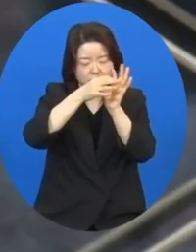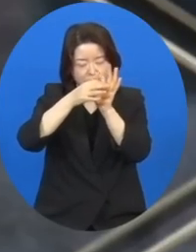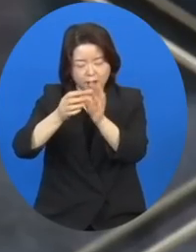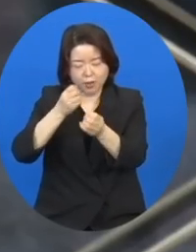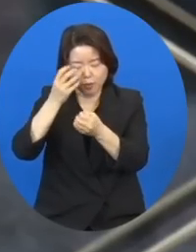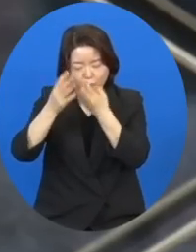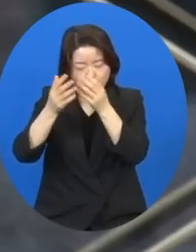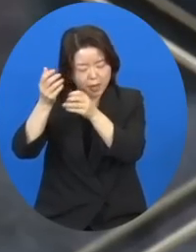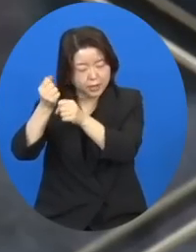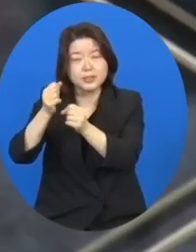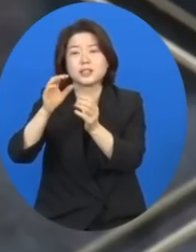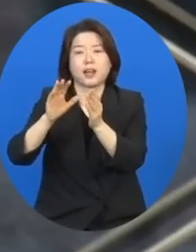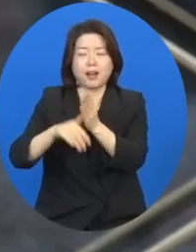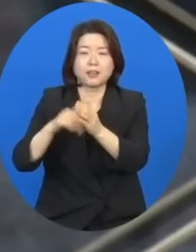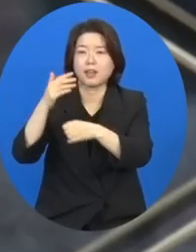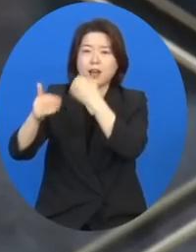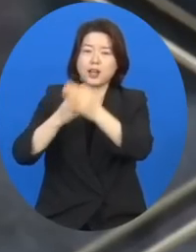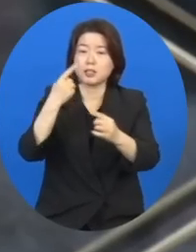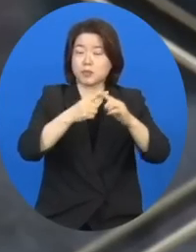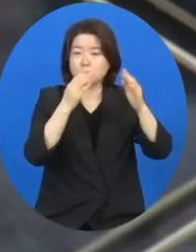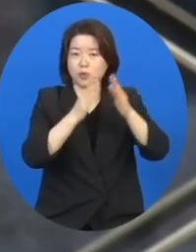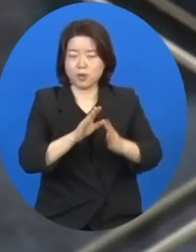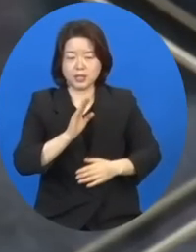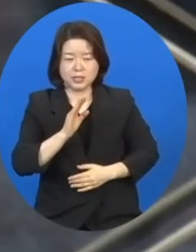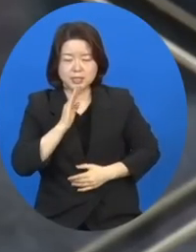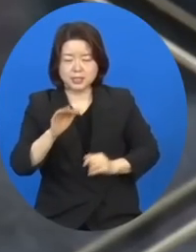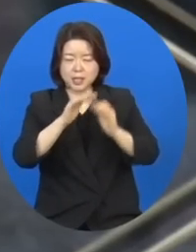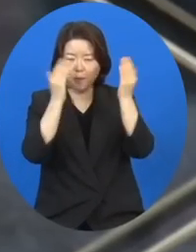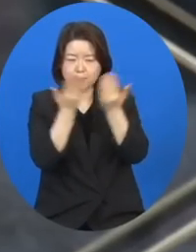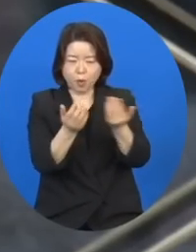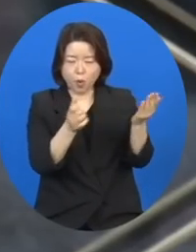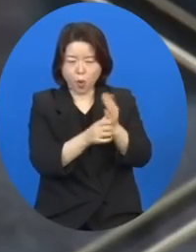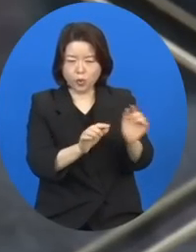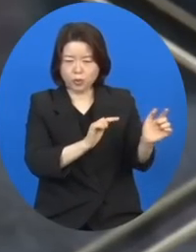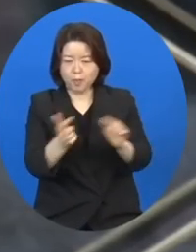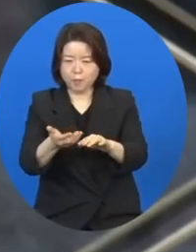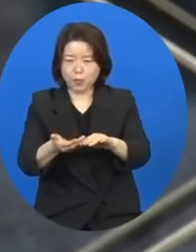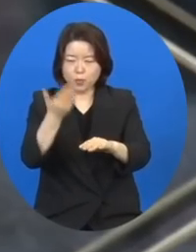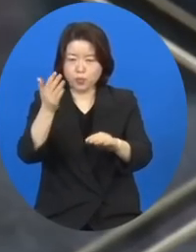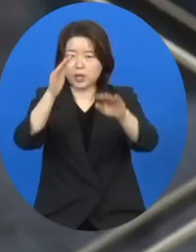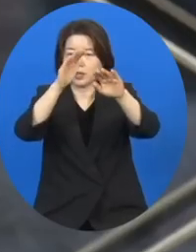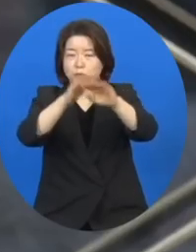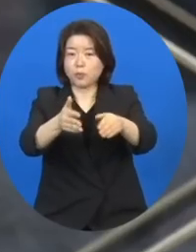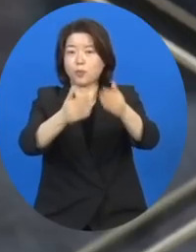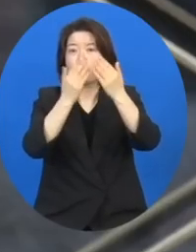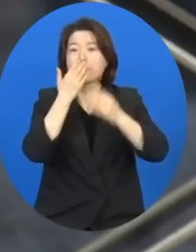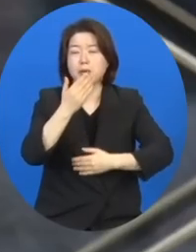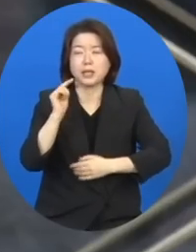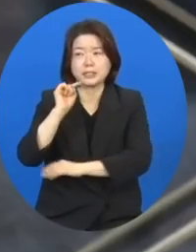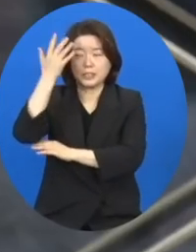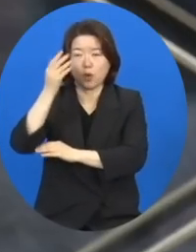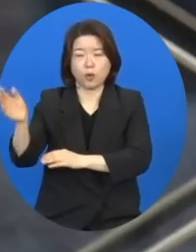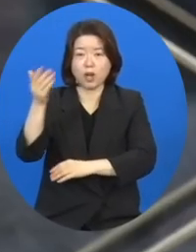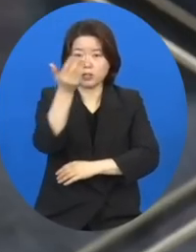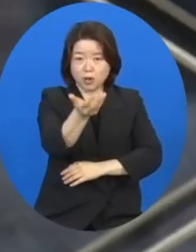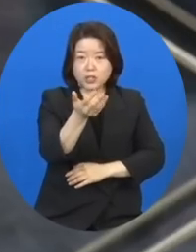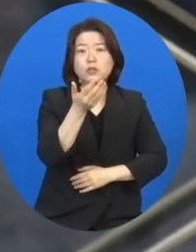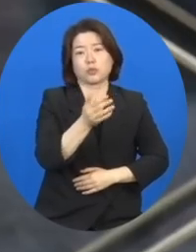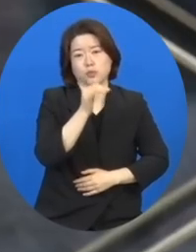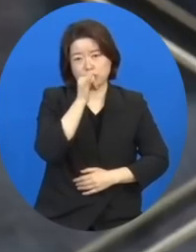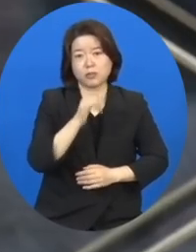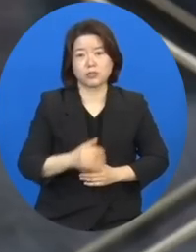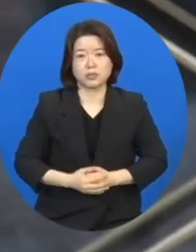때 하나님은 교회를 진정 만물 위에 두신다는 거예요. 그 영광을 주신다는 것입니다. 그런